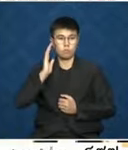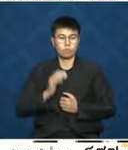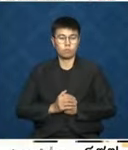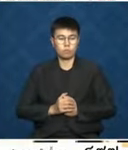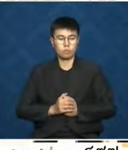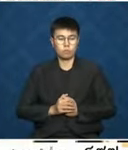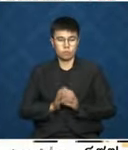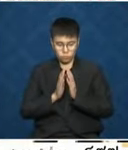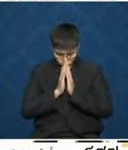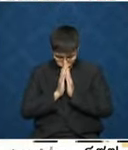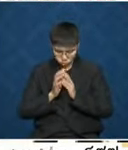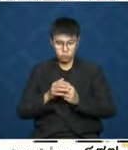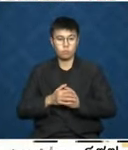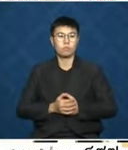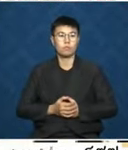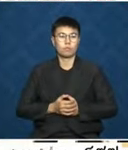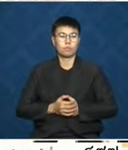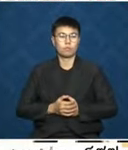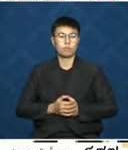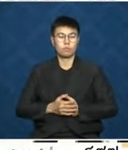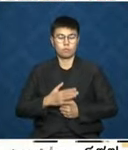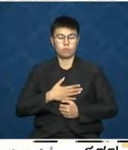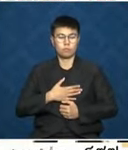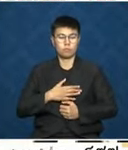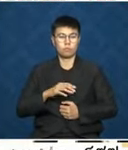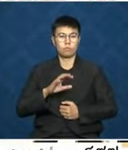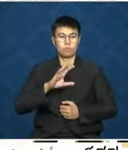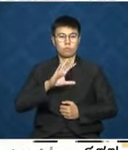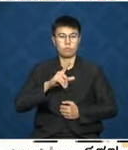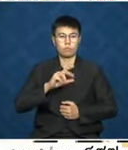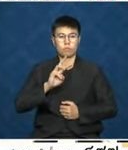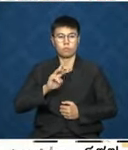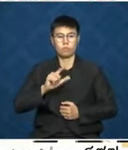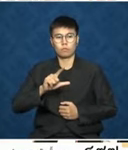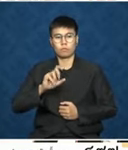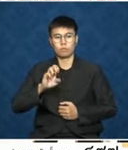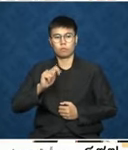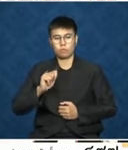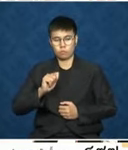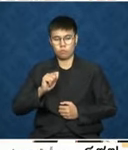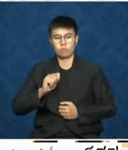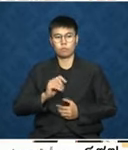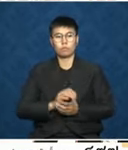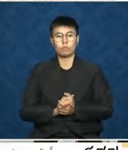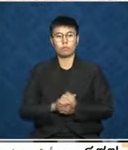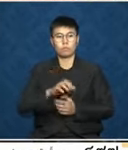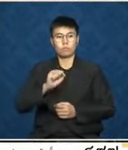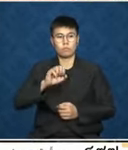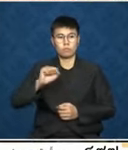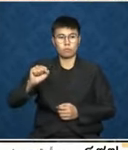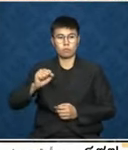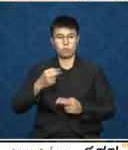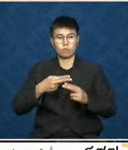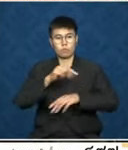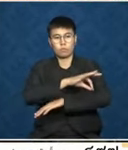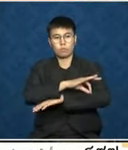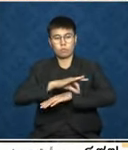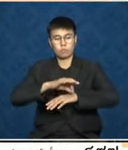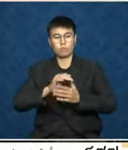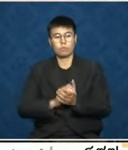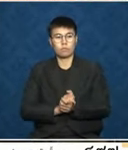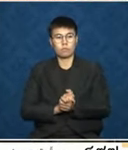เรียนท่านประธานสภาที่เคารพผมนายวลิตขจรพงษ์กีรติสสบัญชีรายชื่อ